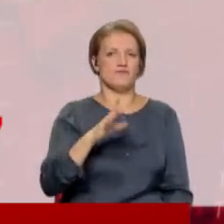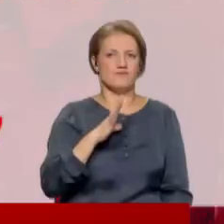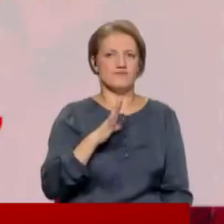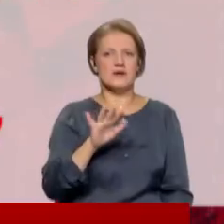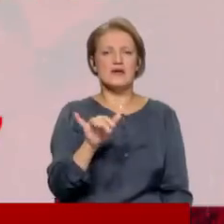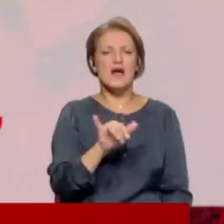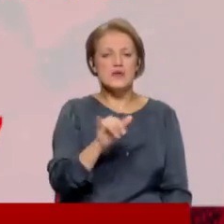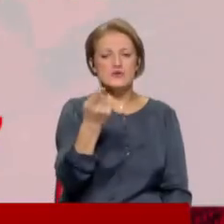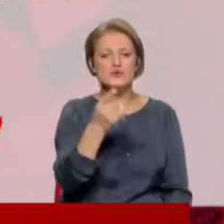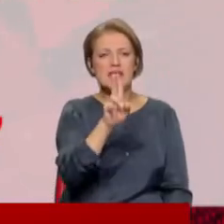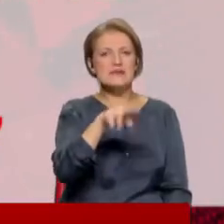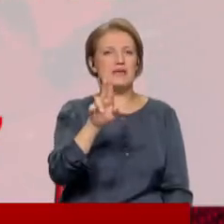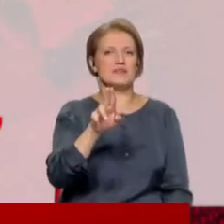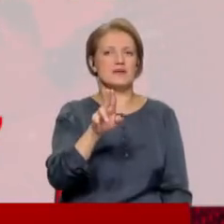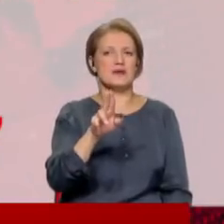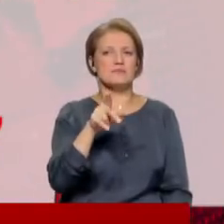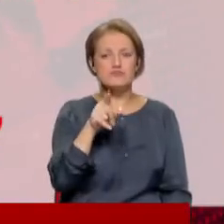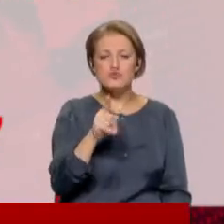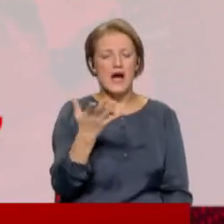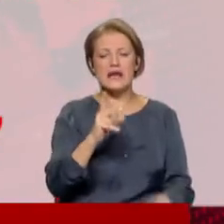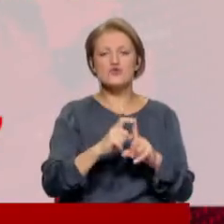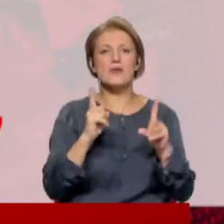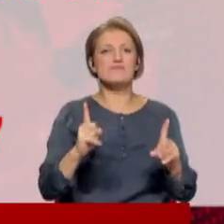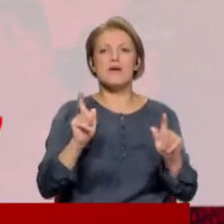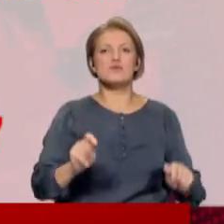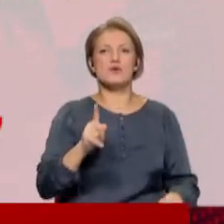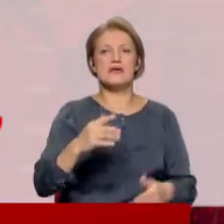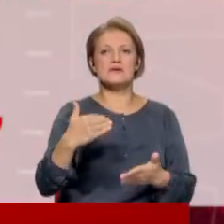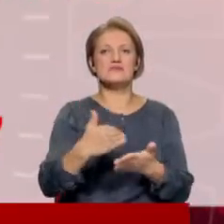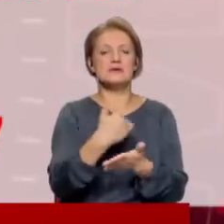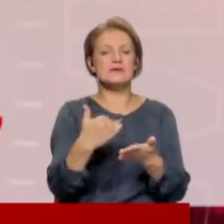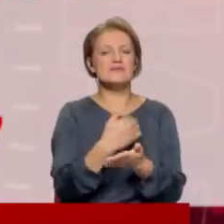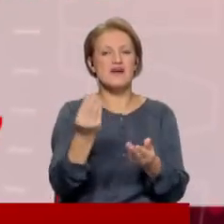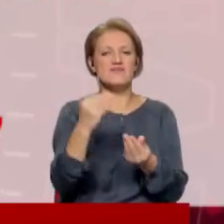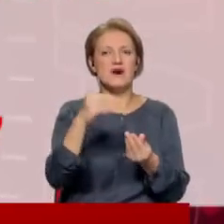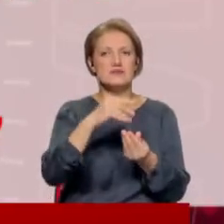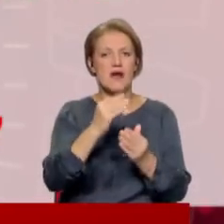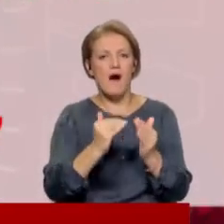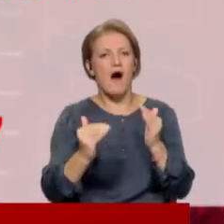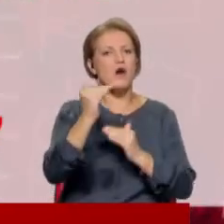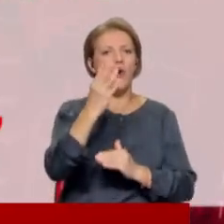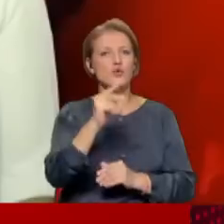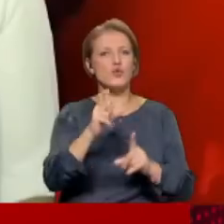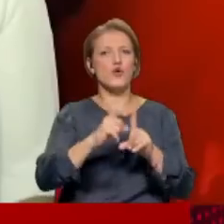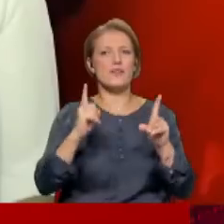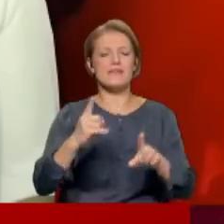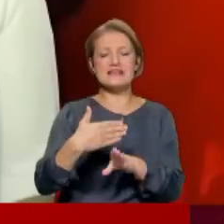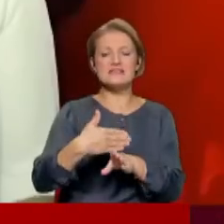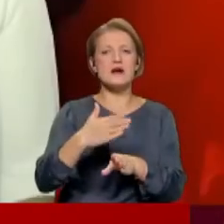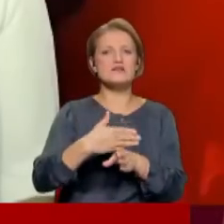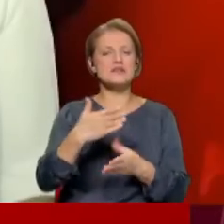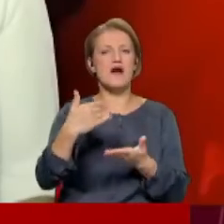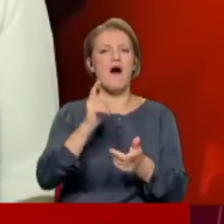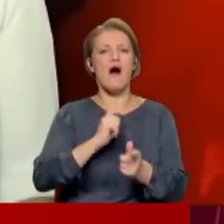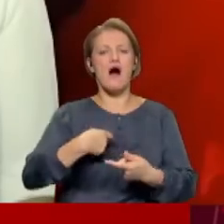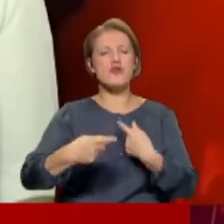Yaklaşık %27'lik. Üstelik bunu hangi dönemde yapıyorlar? Kredi kartı faizlerinin arttığı bir dönemde taksitli harcamalarda